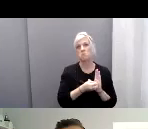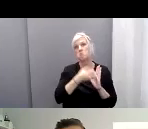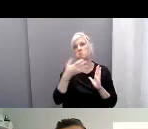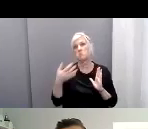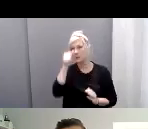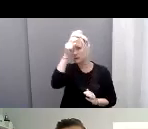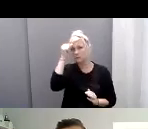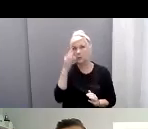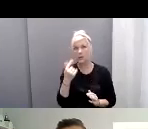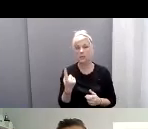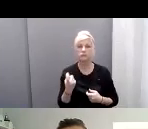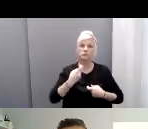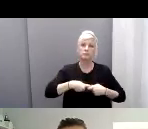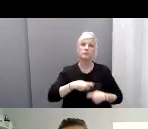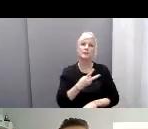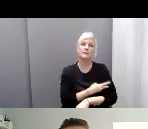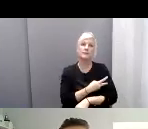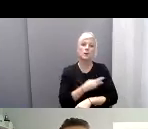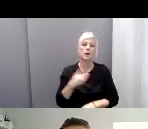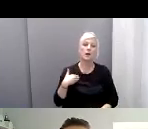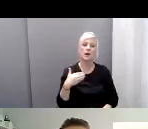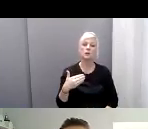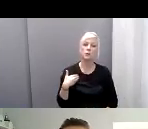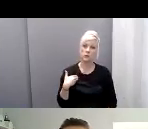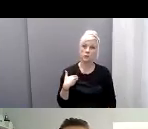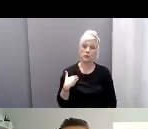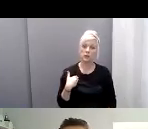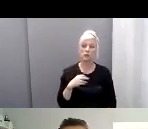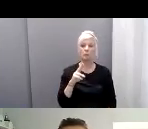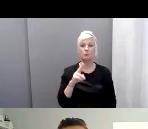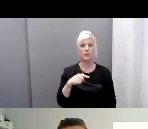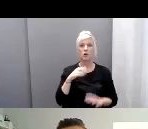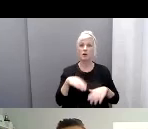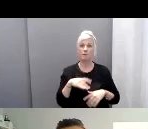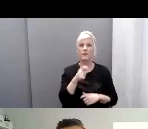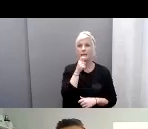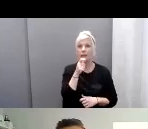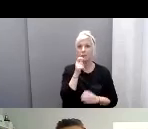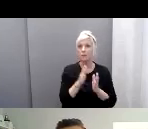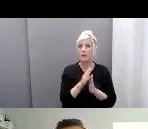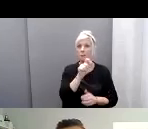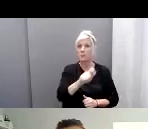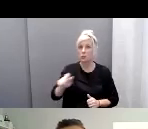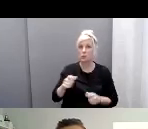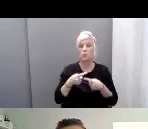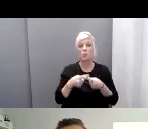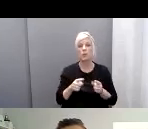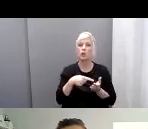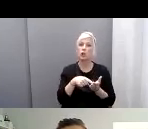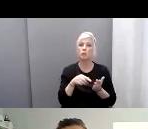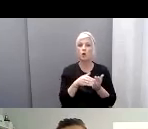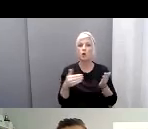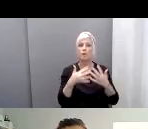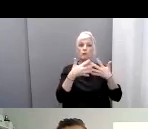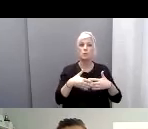gäller dejting, sexuella relationer. Och jag har gjort intervjuer med personer med olika typer av